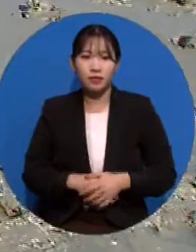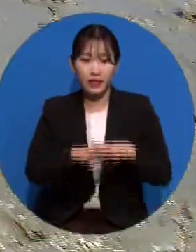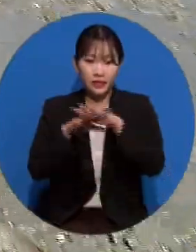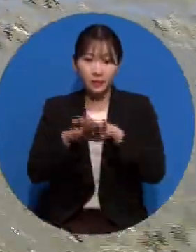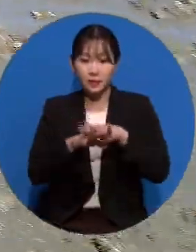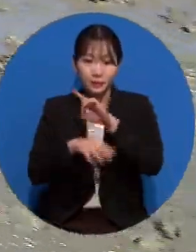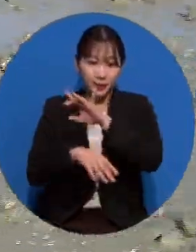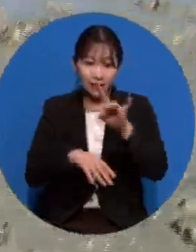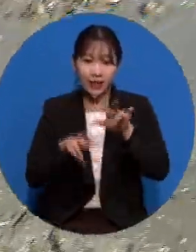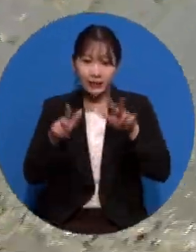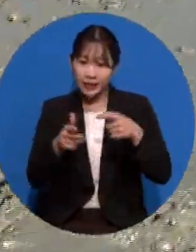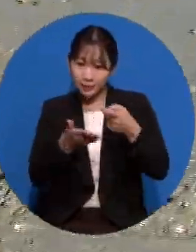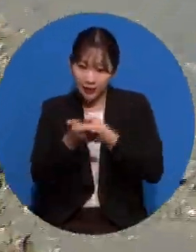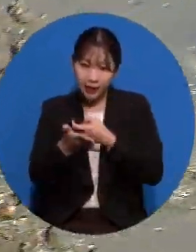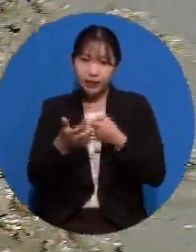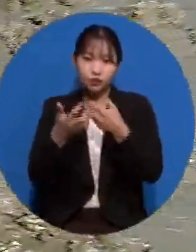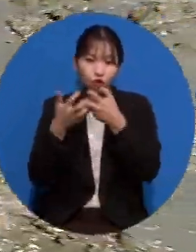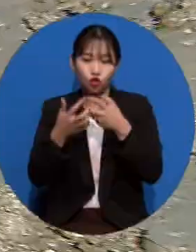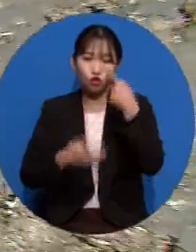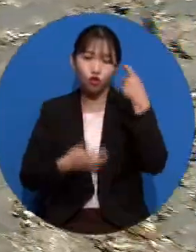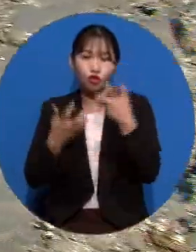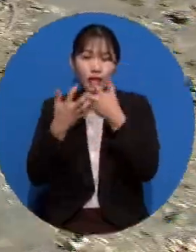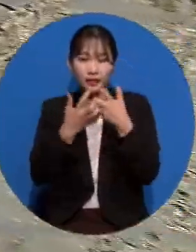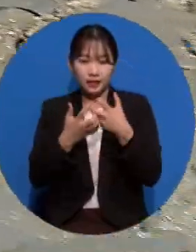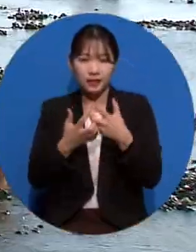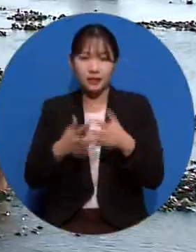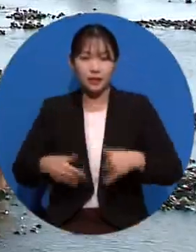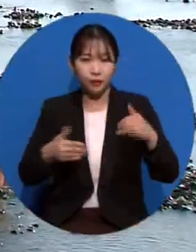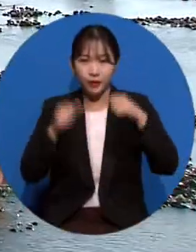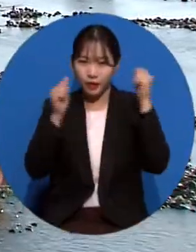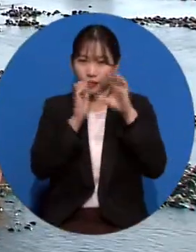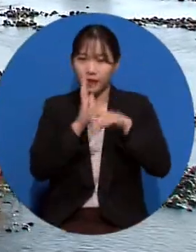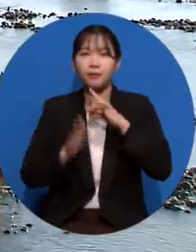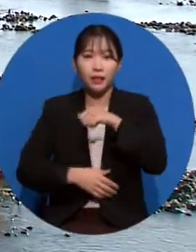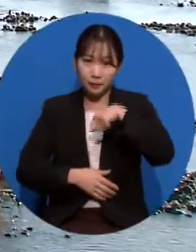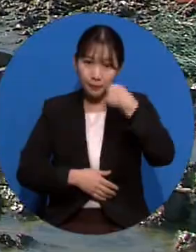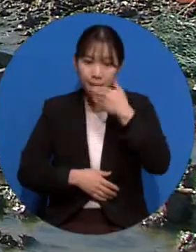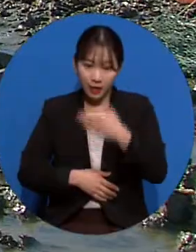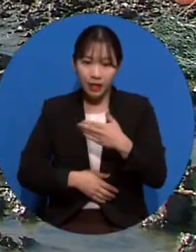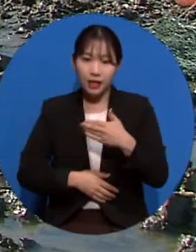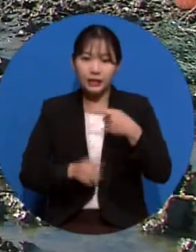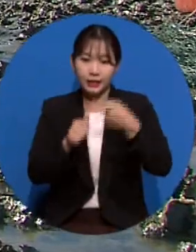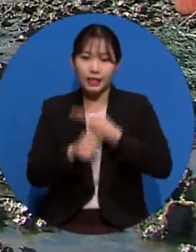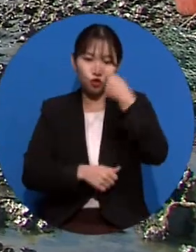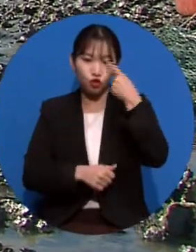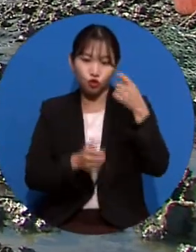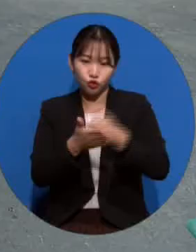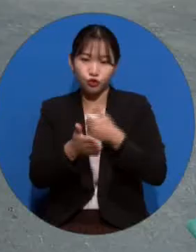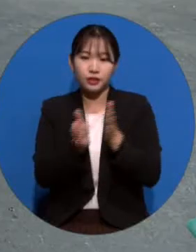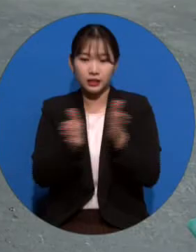그물망마다 갓 수확한 굴이 가득 담겨 있습니다. 남도의 겨울에만 맛볼 수 있는 자연산 굴 채취가